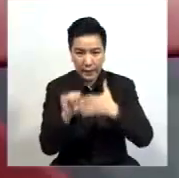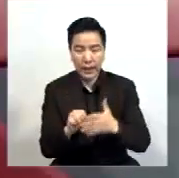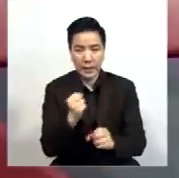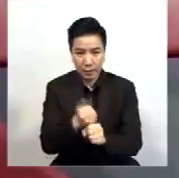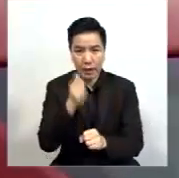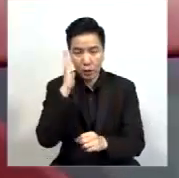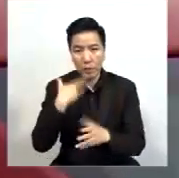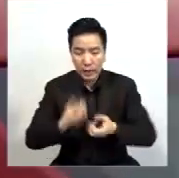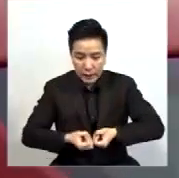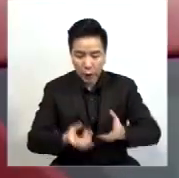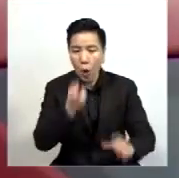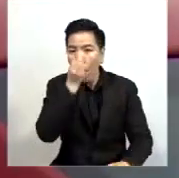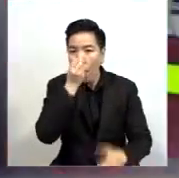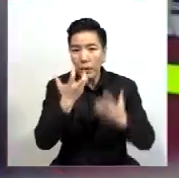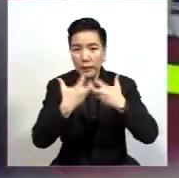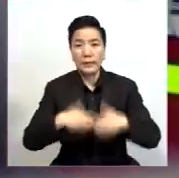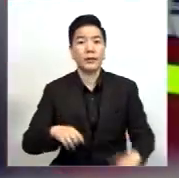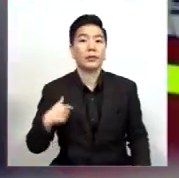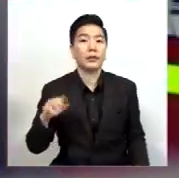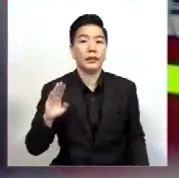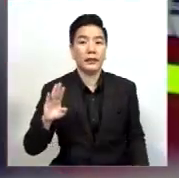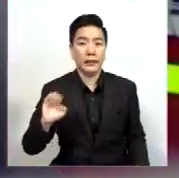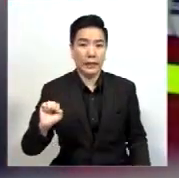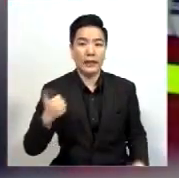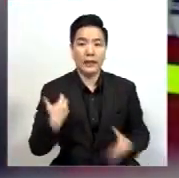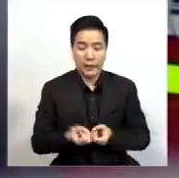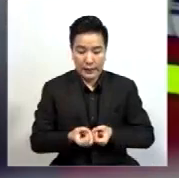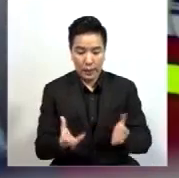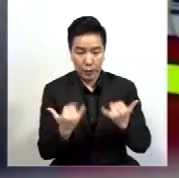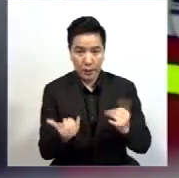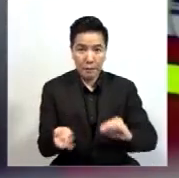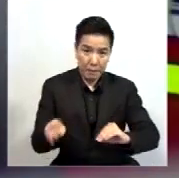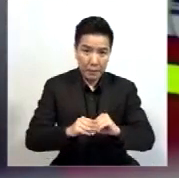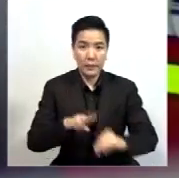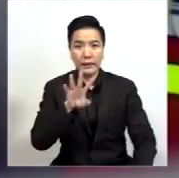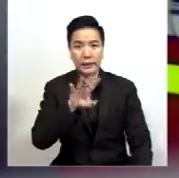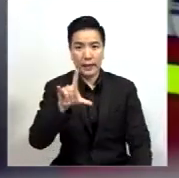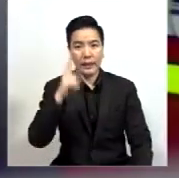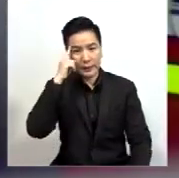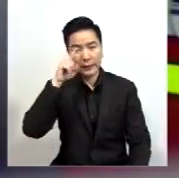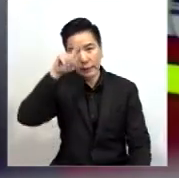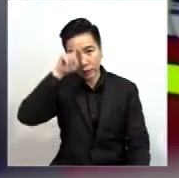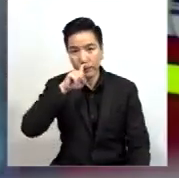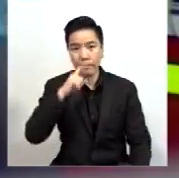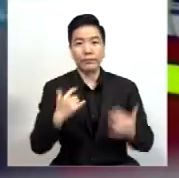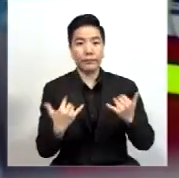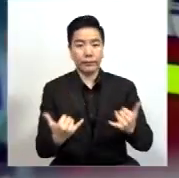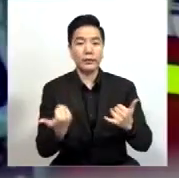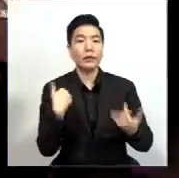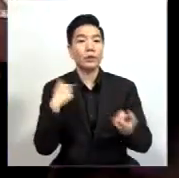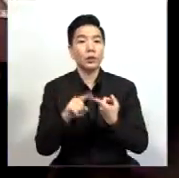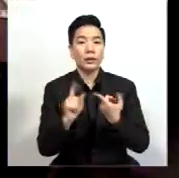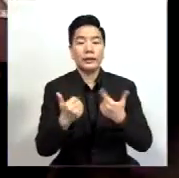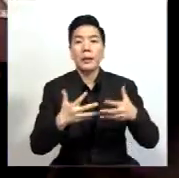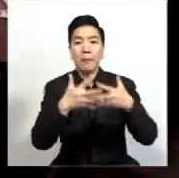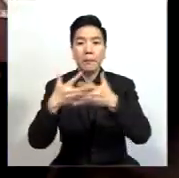ได้โดยจะมีการแจกจ่ายชุดทดสอบอีก 400,000 ชุดภายในวันนี้และจะเพิ่มเป็น4ล้านชุดภายในช่วงสุดสัปดาห์นี้ขณะ